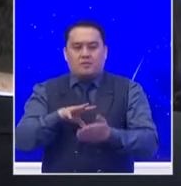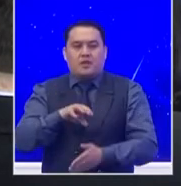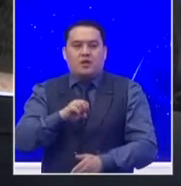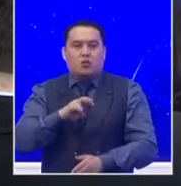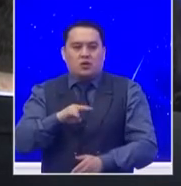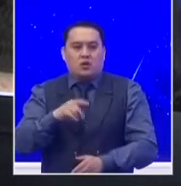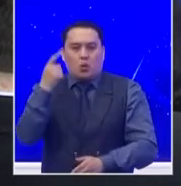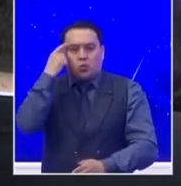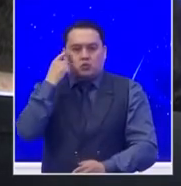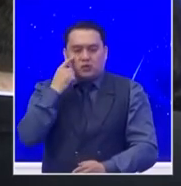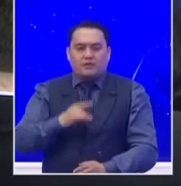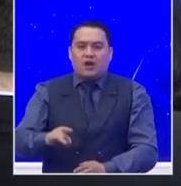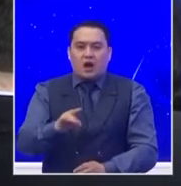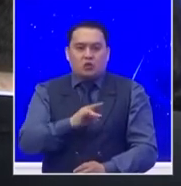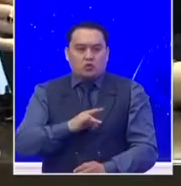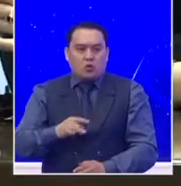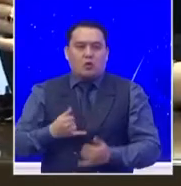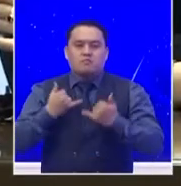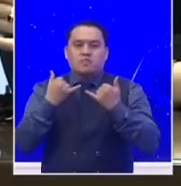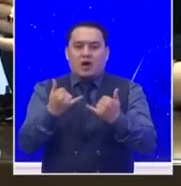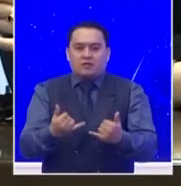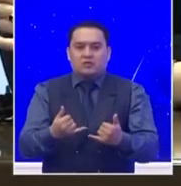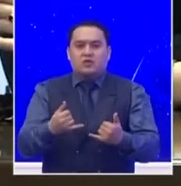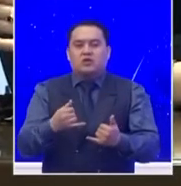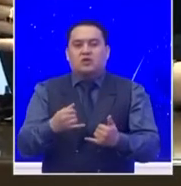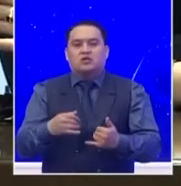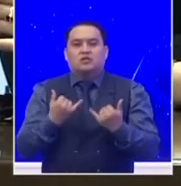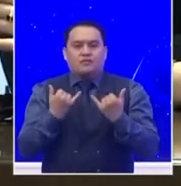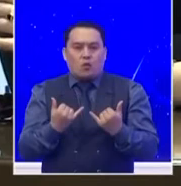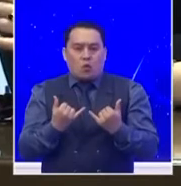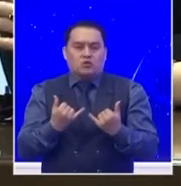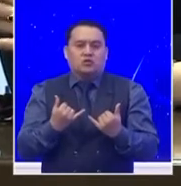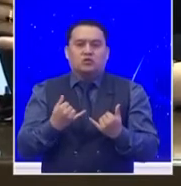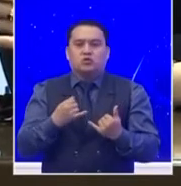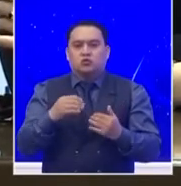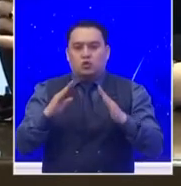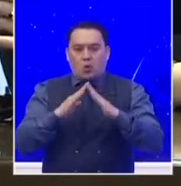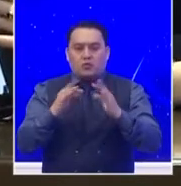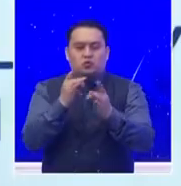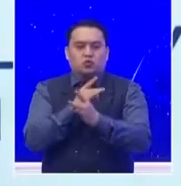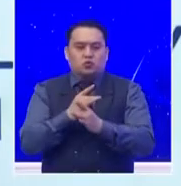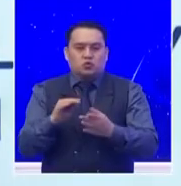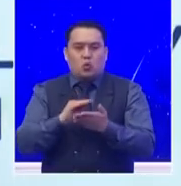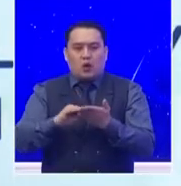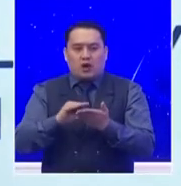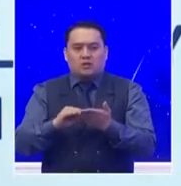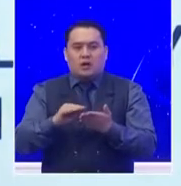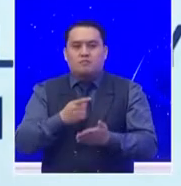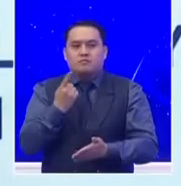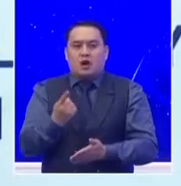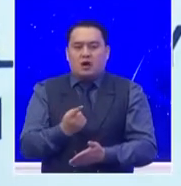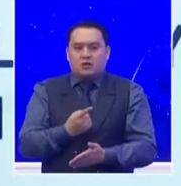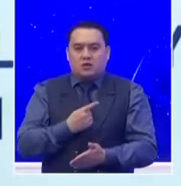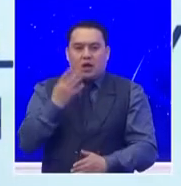из Коксулского района. Чествование победителей состоялось на площадке ЖТСУ «Медиа». Поздравить юных дарований пришли мастера слова и